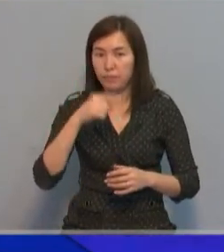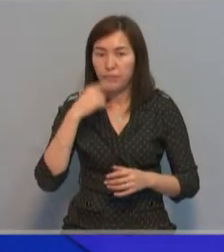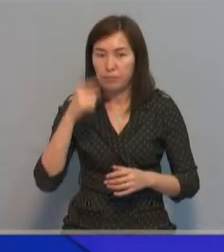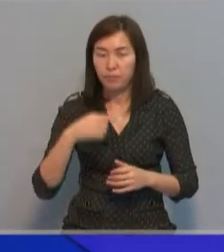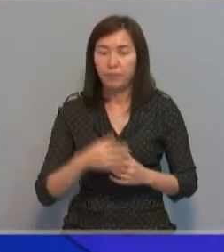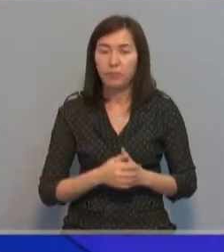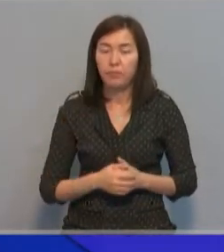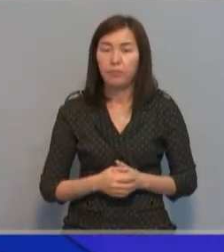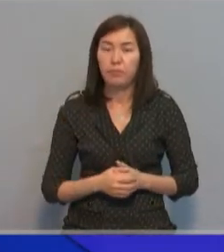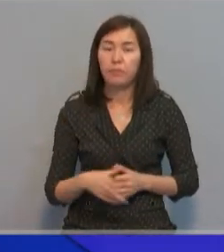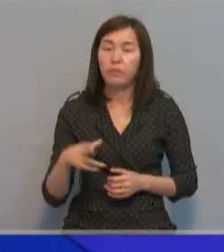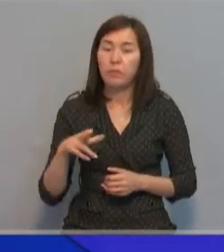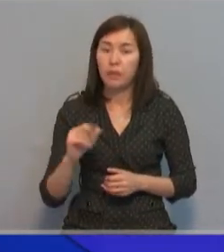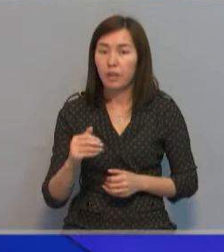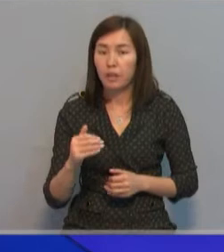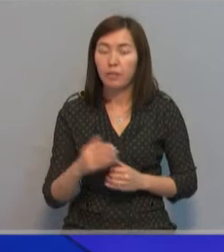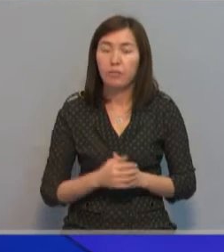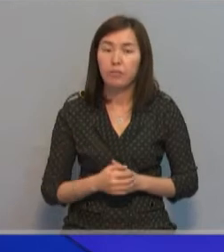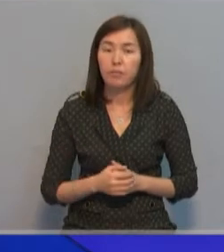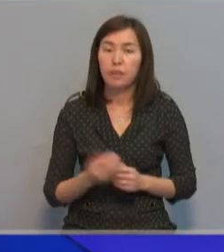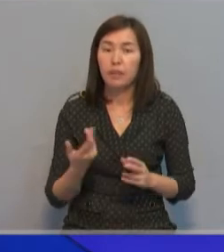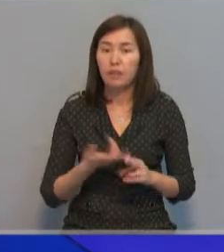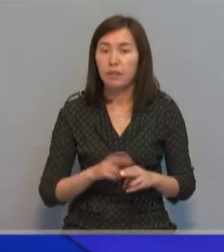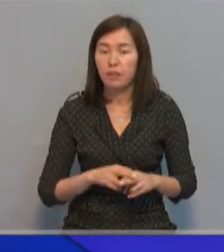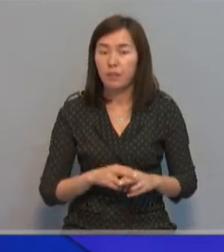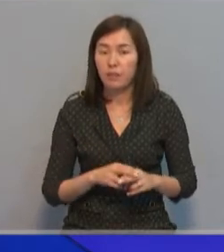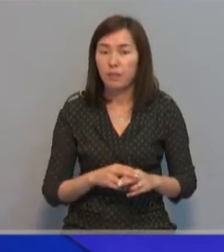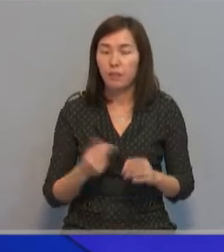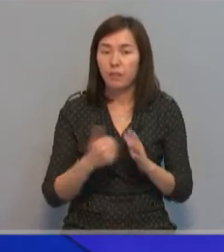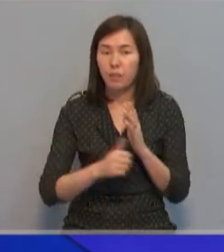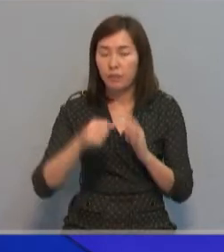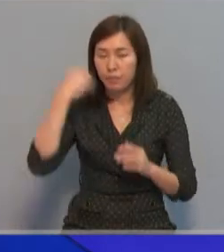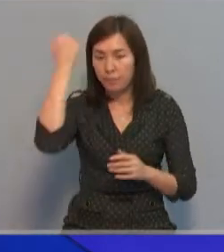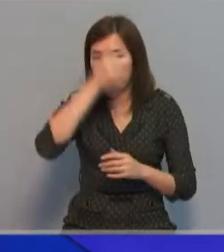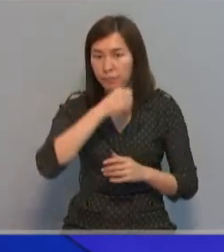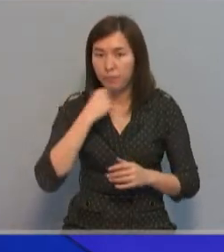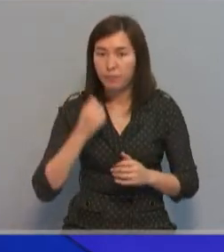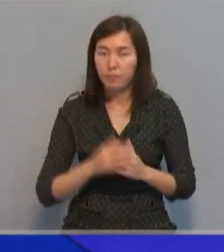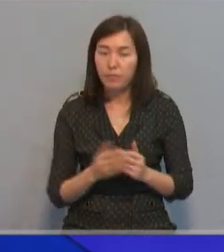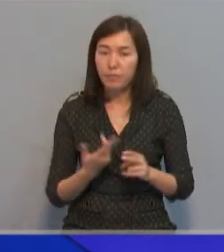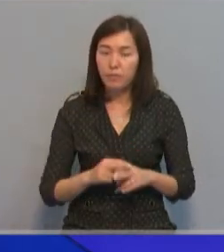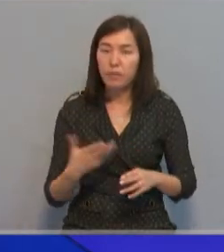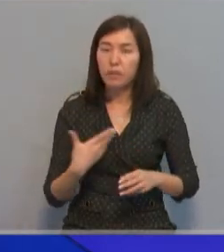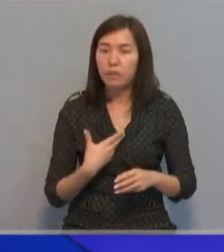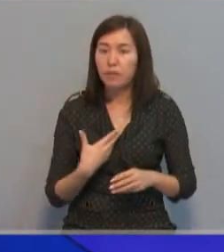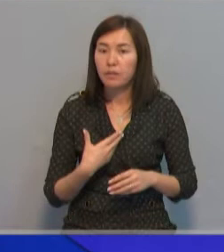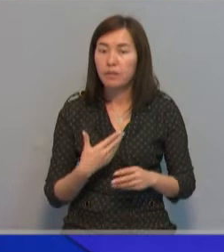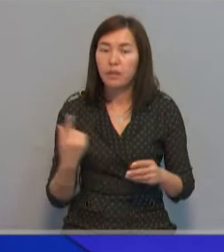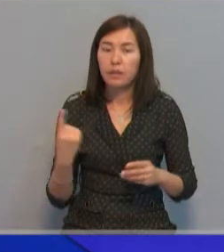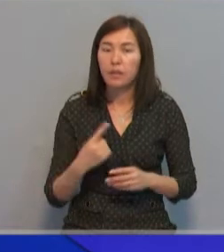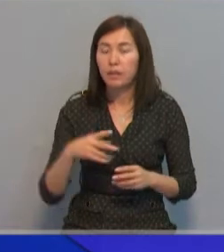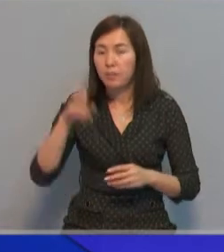жаусын, шындықты айтсам, осы 60-қа келіп жатырмын. Осы менің